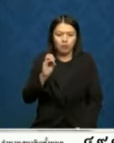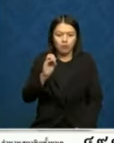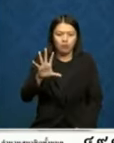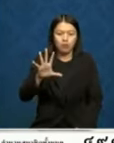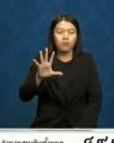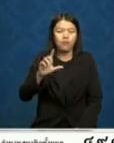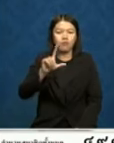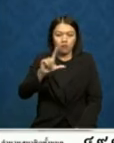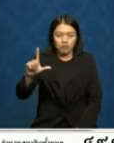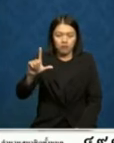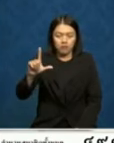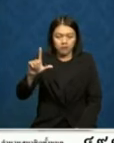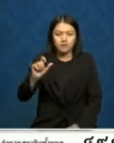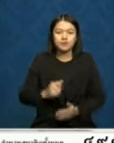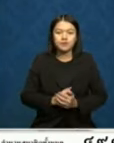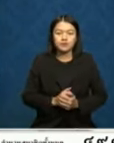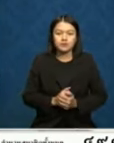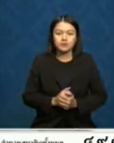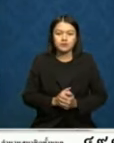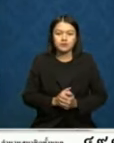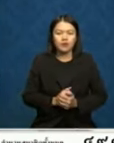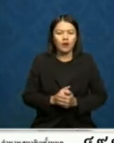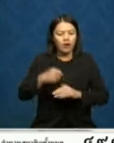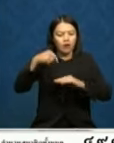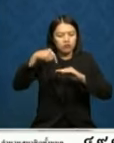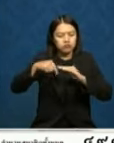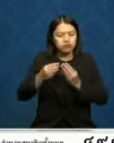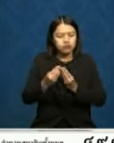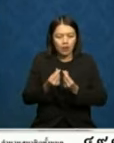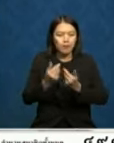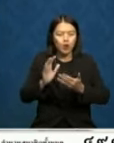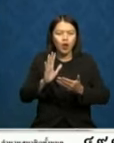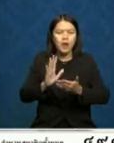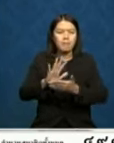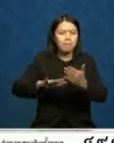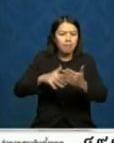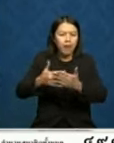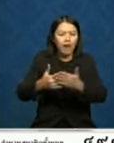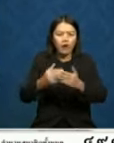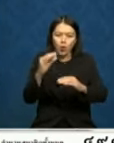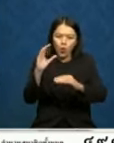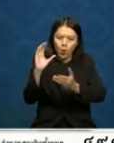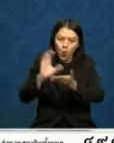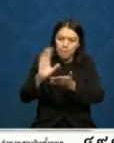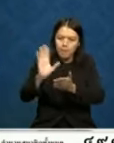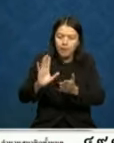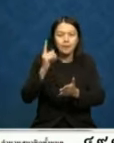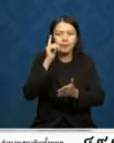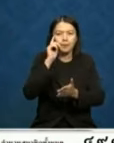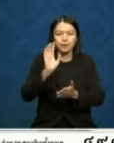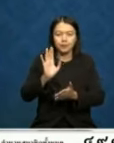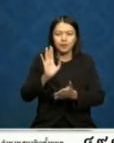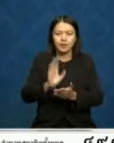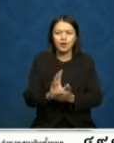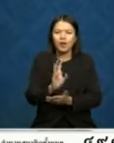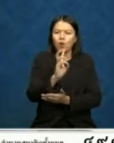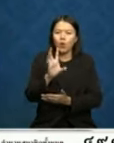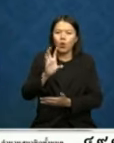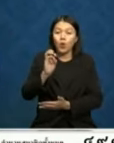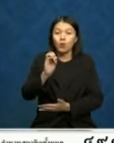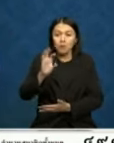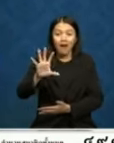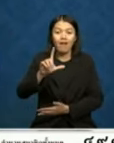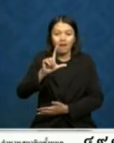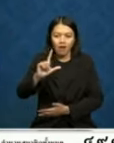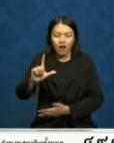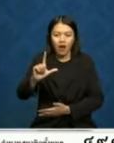าทเศษผมคงไม่ลงรายละเอียดทั้งหมดนะครับว่าเป็นแผนงานใดเป็นงบประมาณแบบใดอย่างไร665ล้านบาทเศ